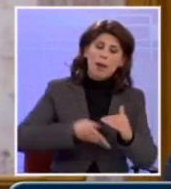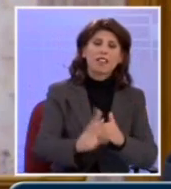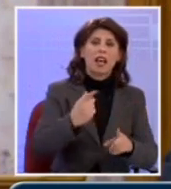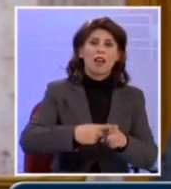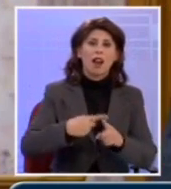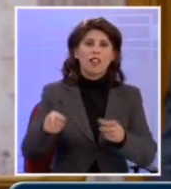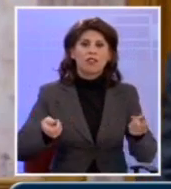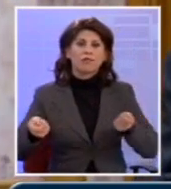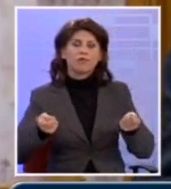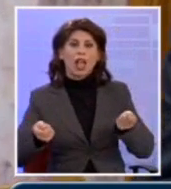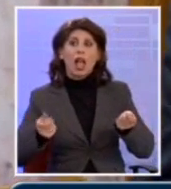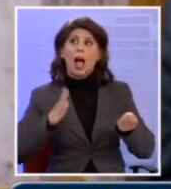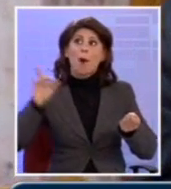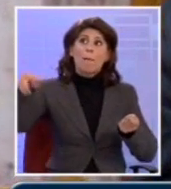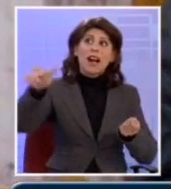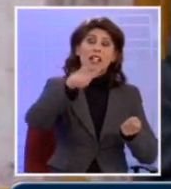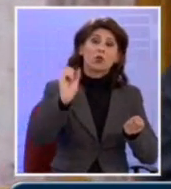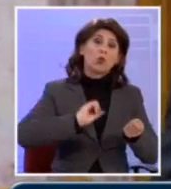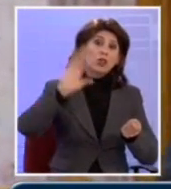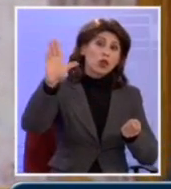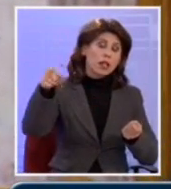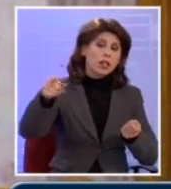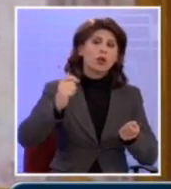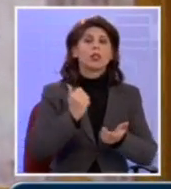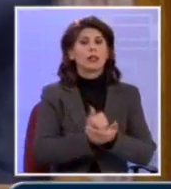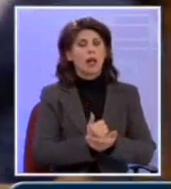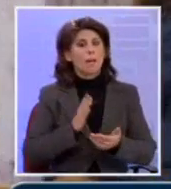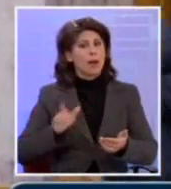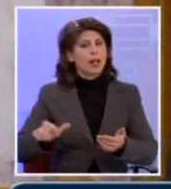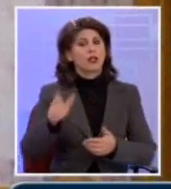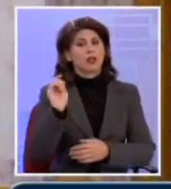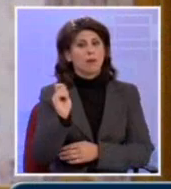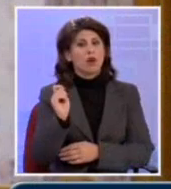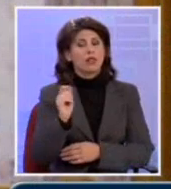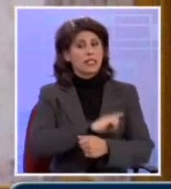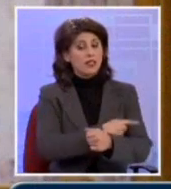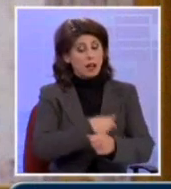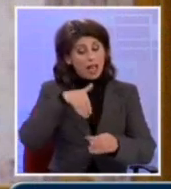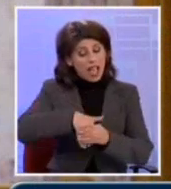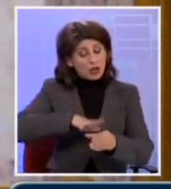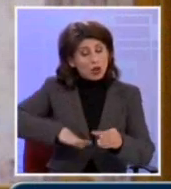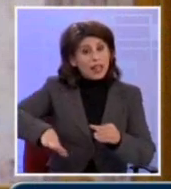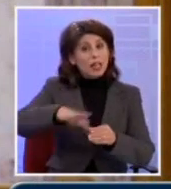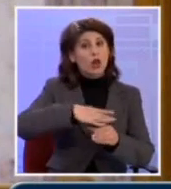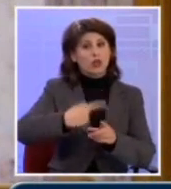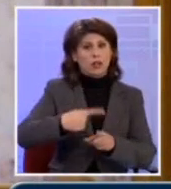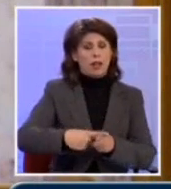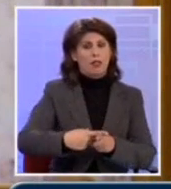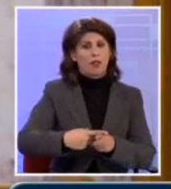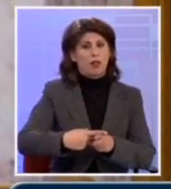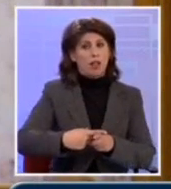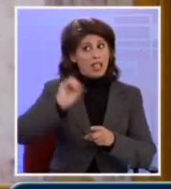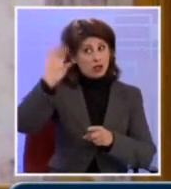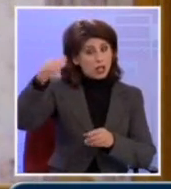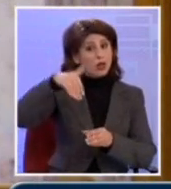από παράγοντες του εξωτερικού και από παράγοντες και πολιτικές δυνάμεις του εσωτερικού, όπως